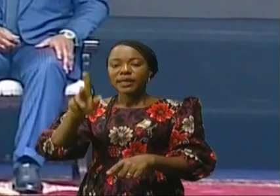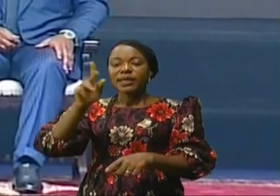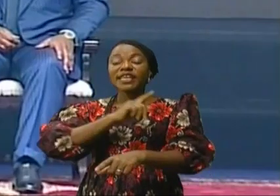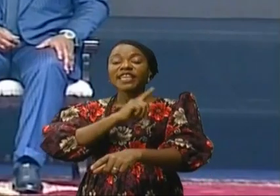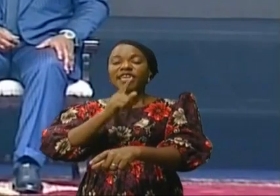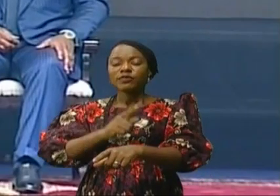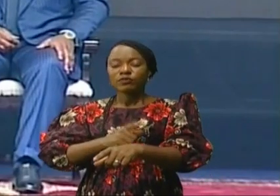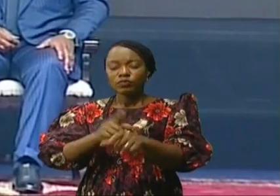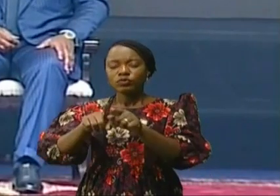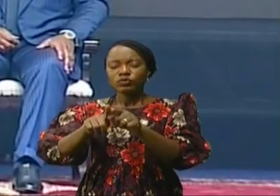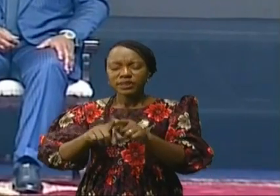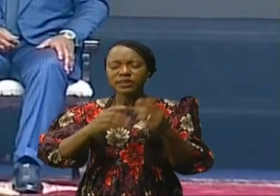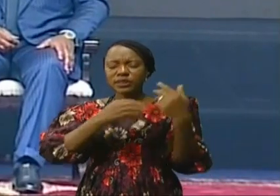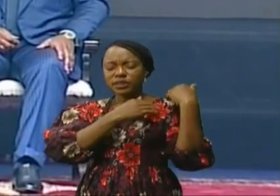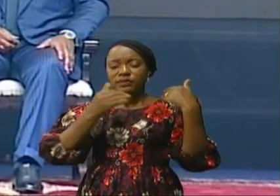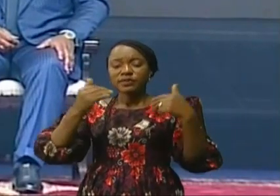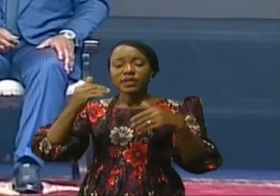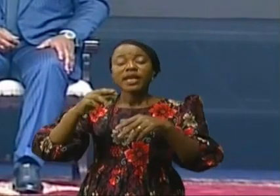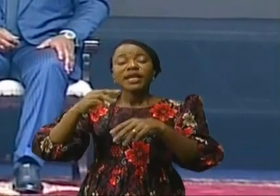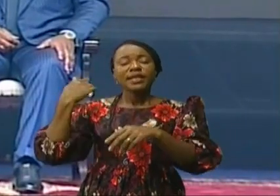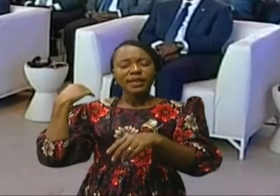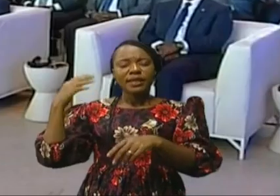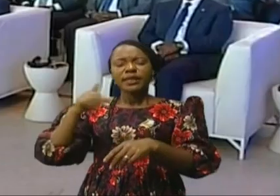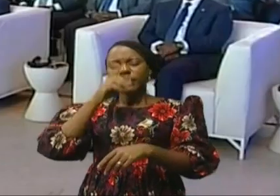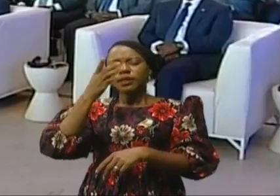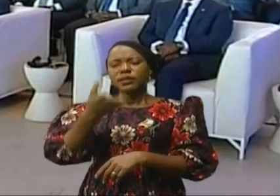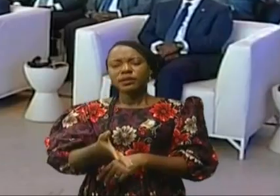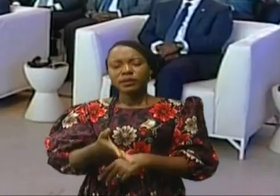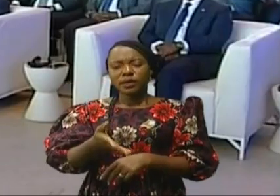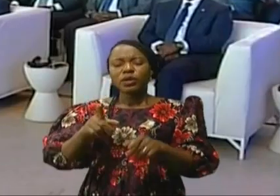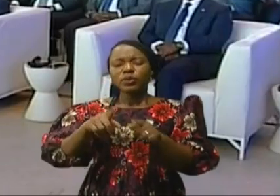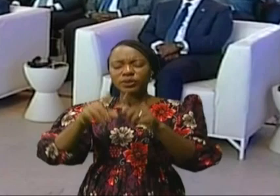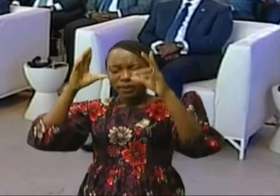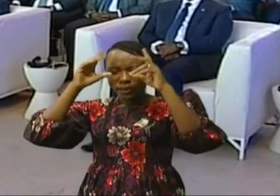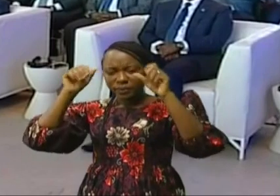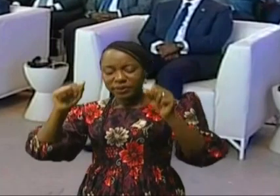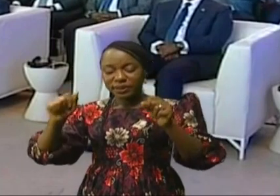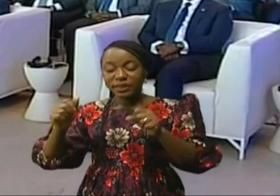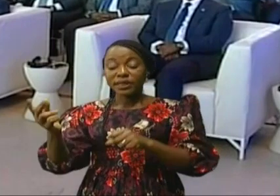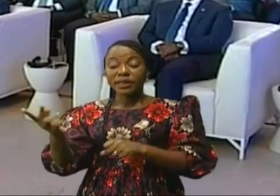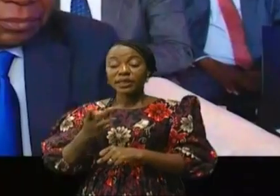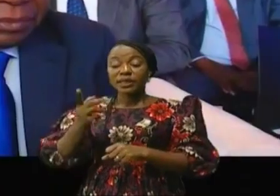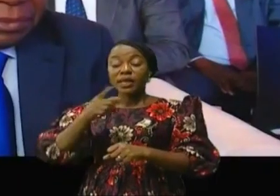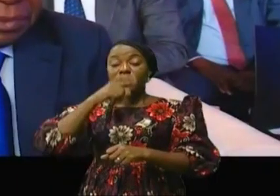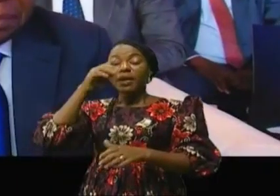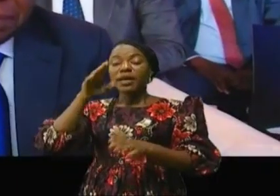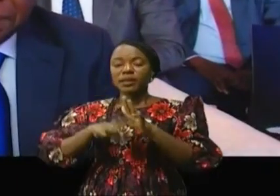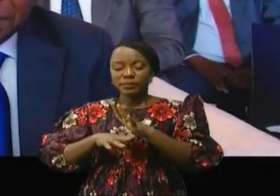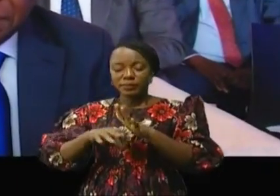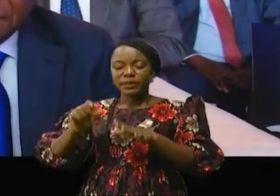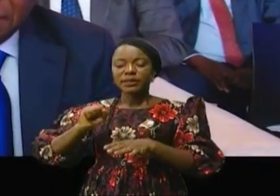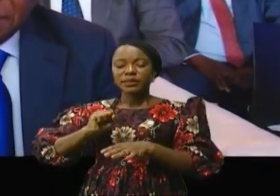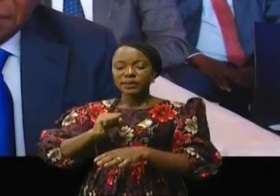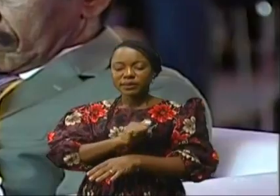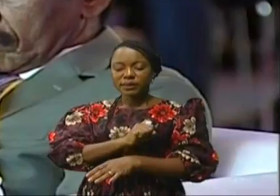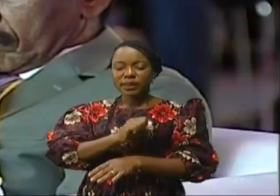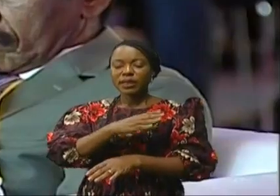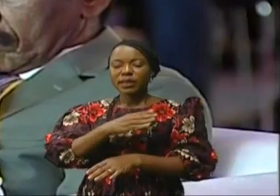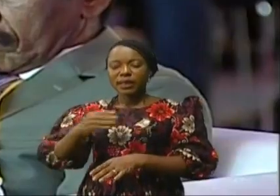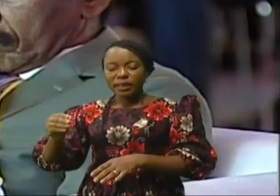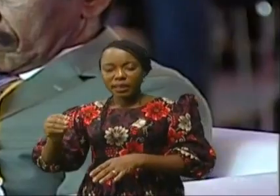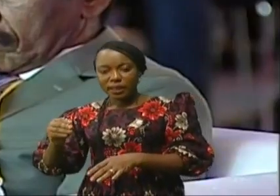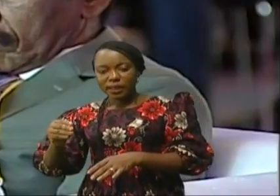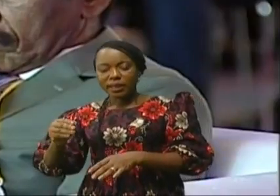l'État, Félix-Antoine Tshisekedi Tshilombo, en présence des présidents de deux chambres du Parlement, Modeste Bahati Lukwebo